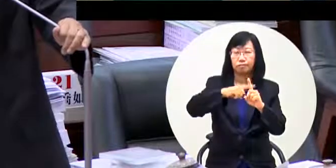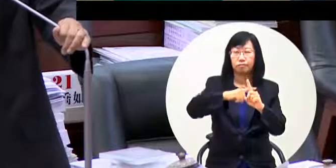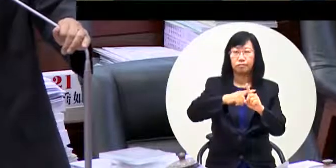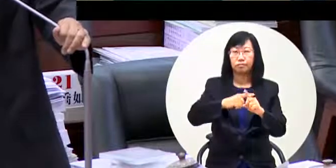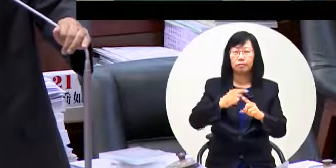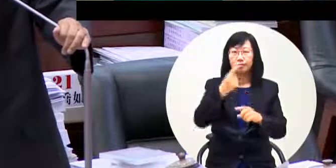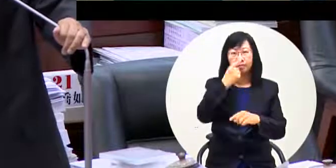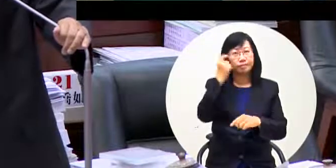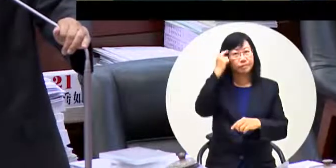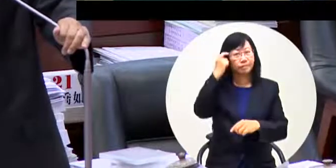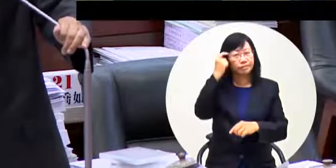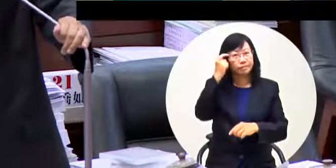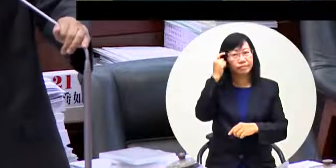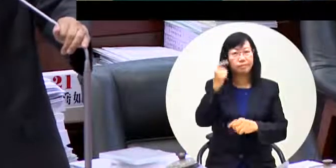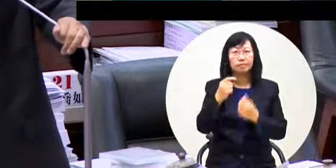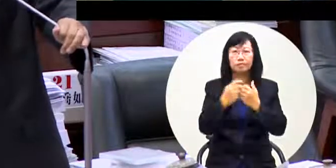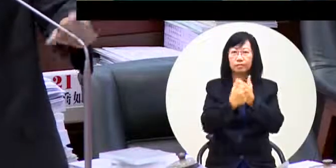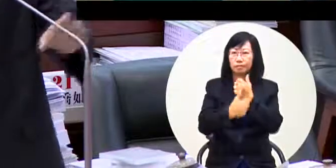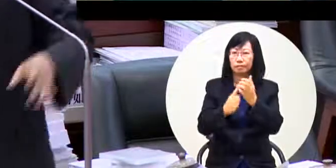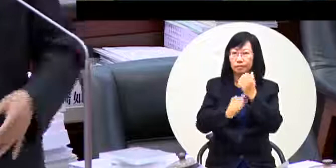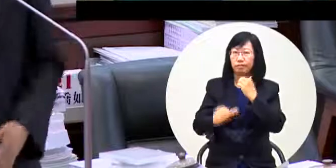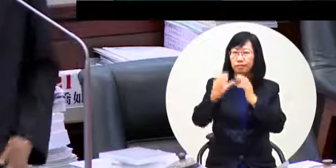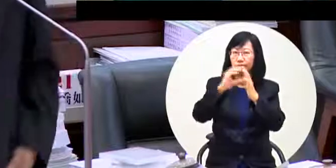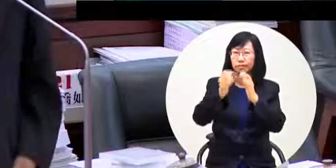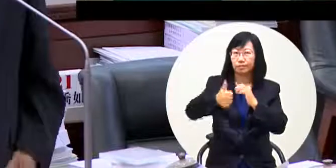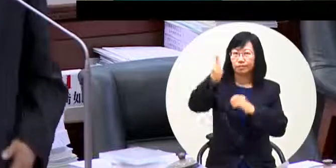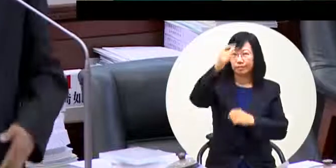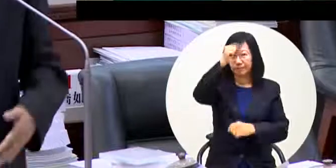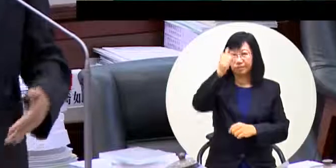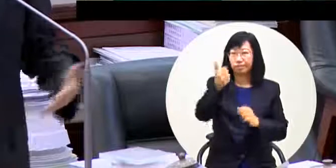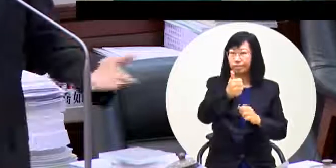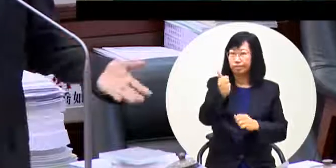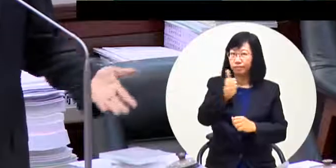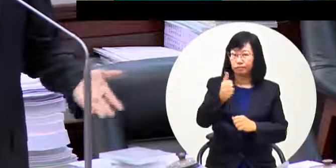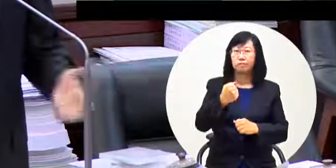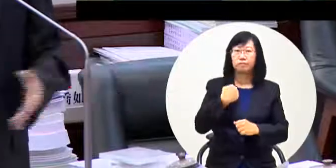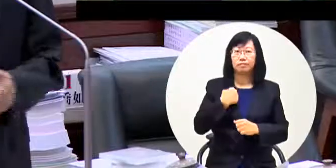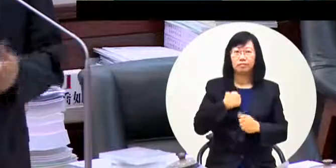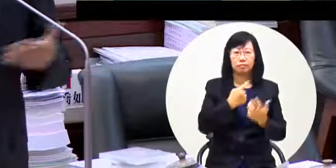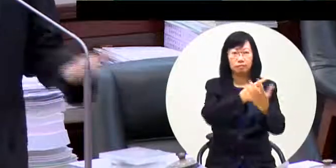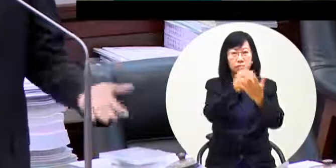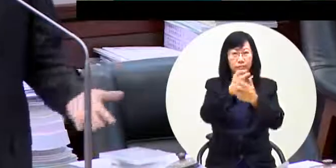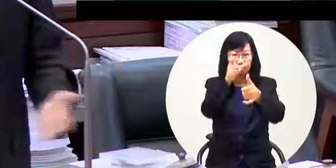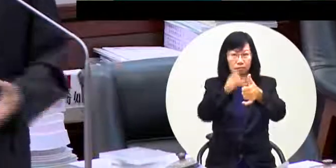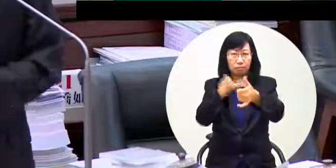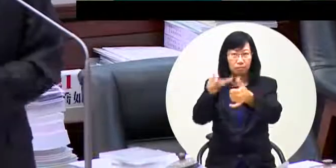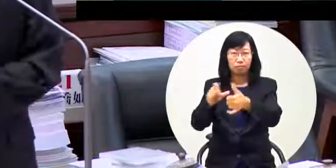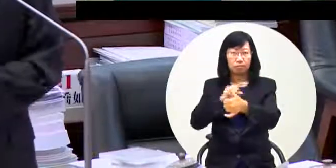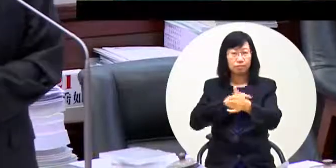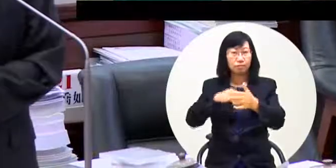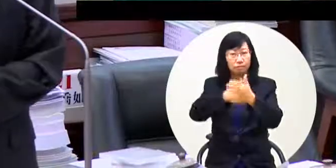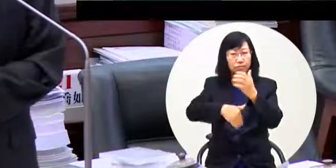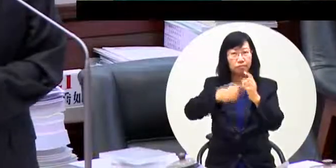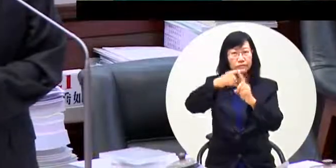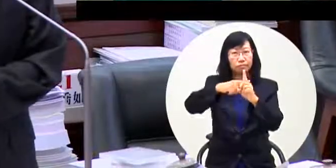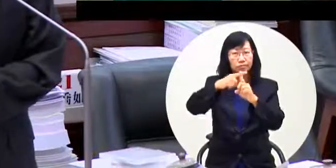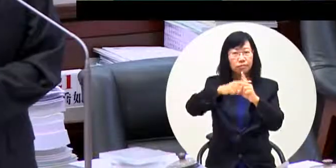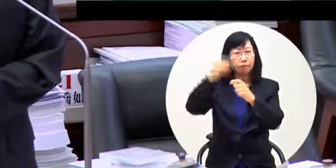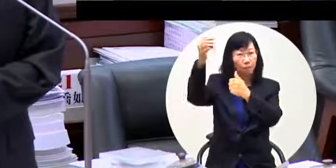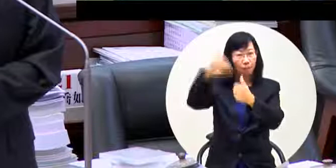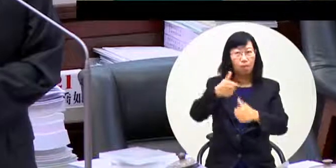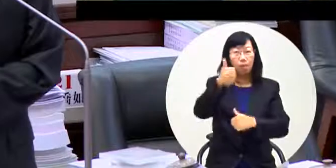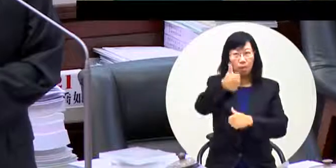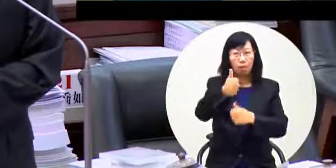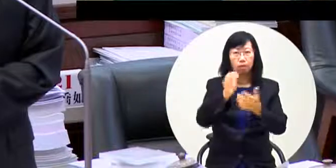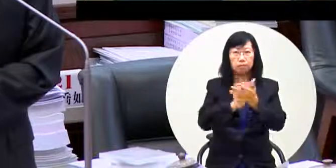楚，一个人一个体质遗传也好哈。阿伯无啥物好破病，那体